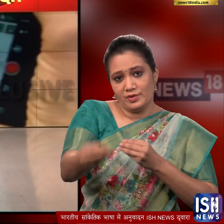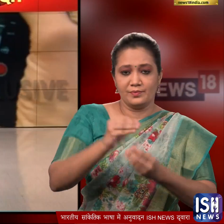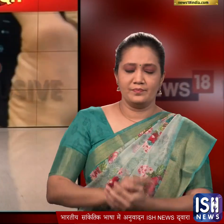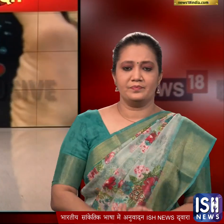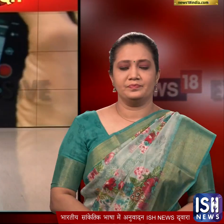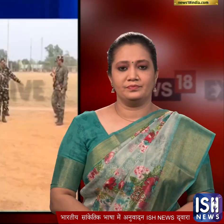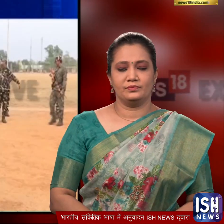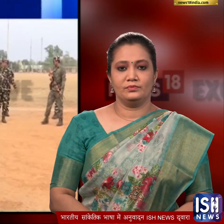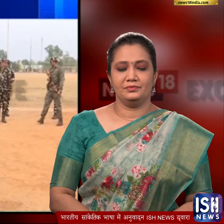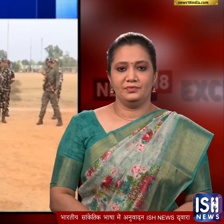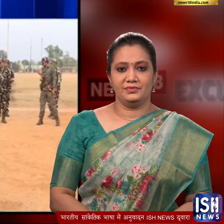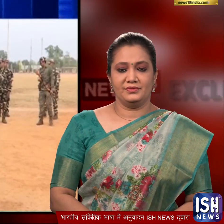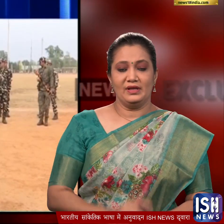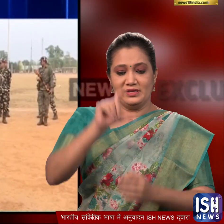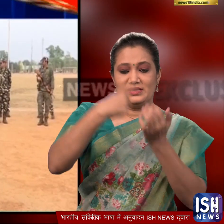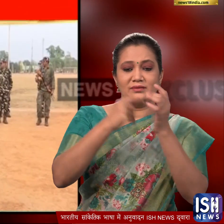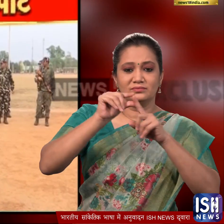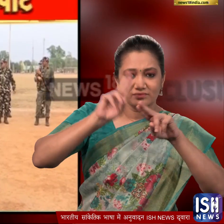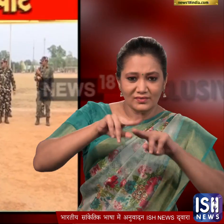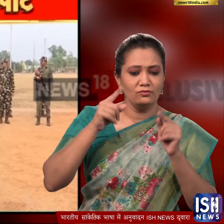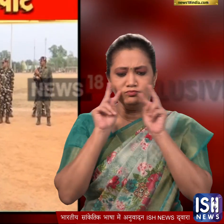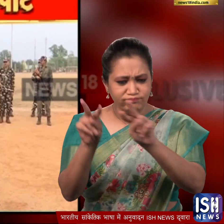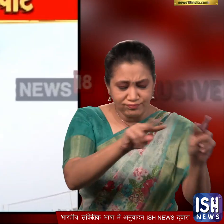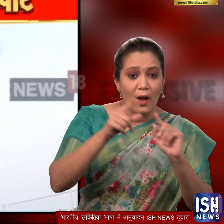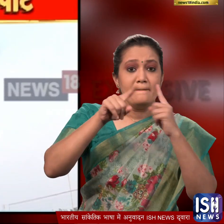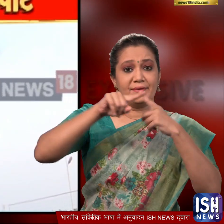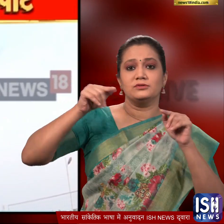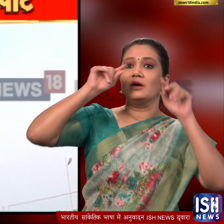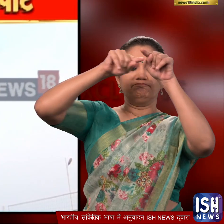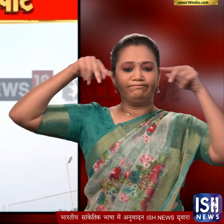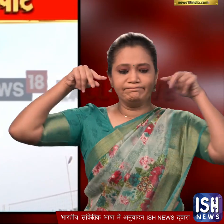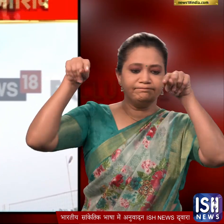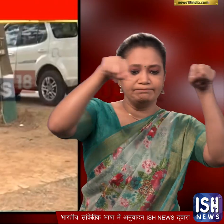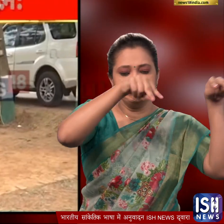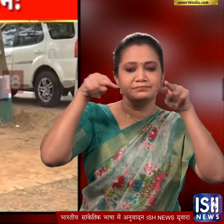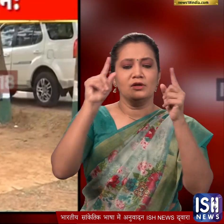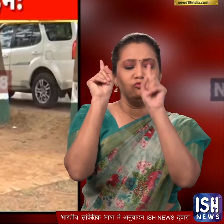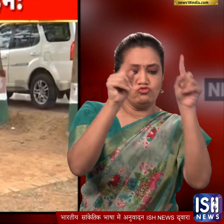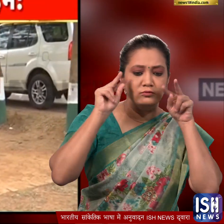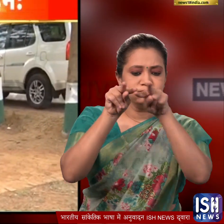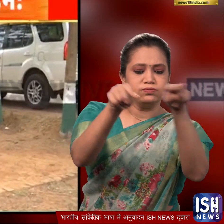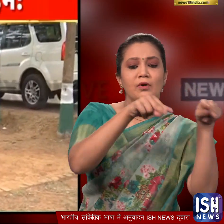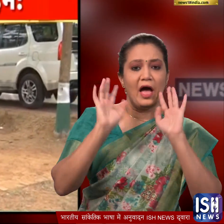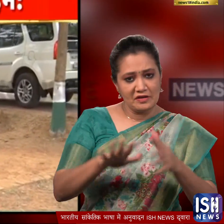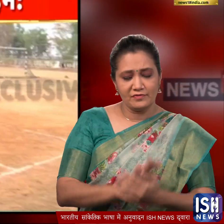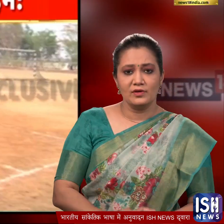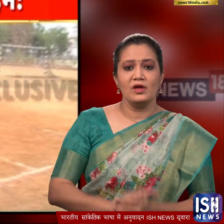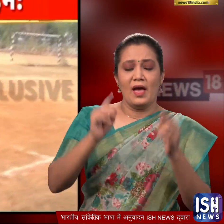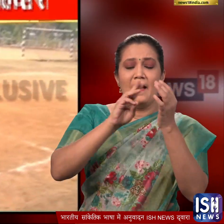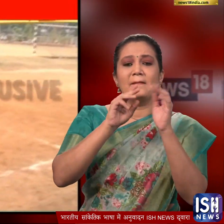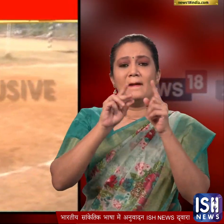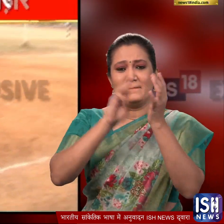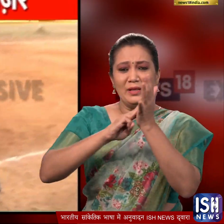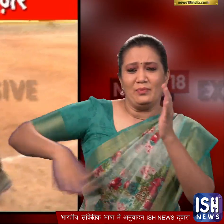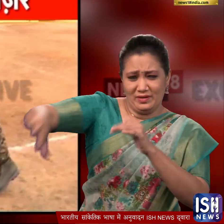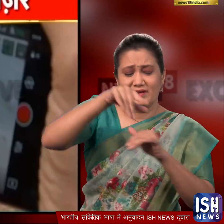होगा, जिसके लिए सीआरपीएफ ने जमीन ही नहीं बल्कि आसमान में भी तैयारी की। पहले चरण में जहां मतदान होगा उनमें पश्चिम